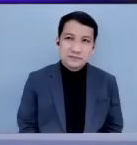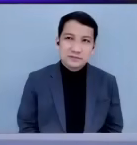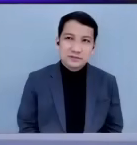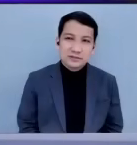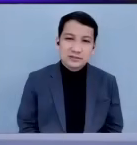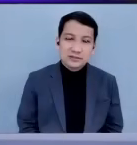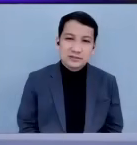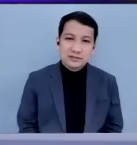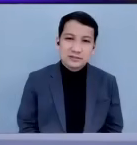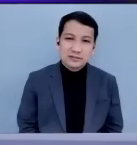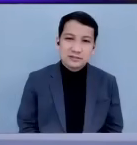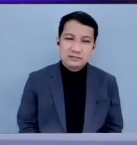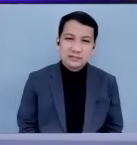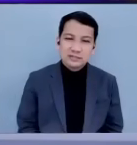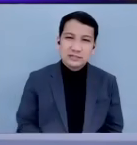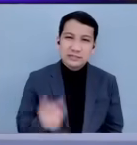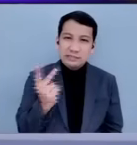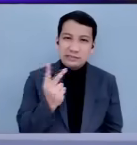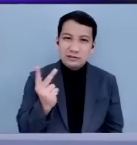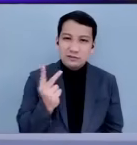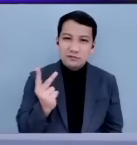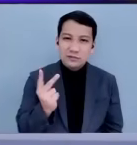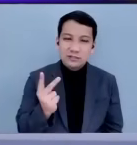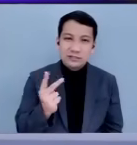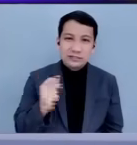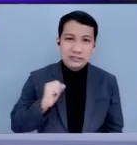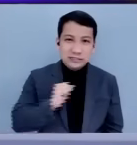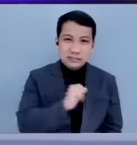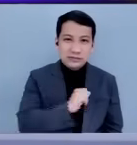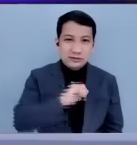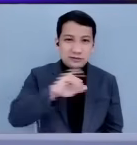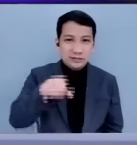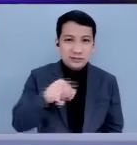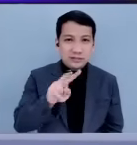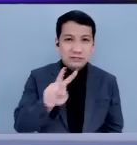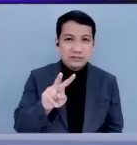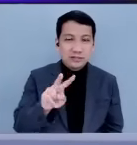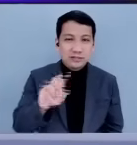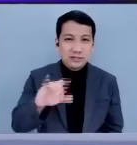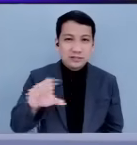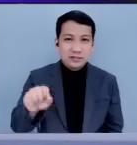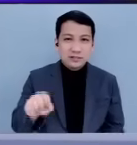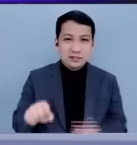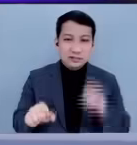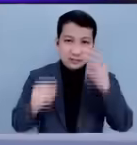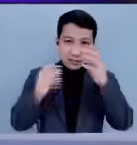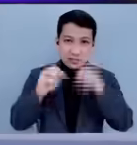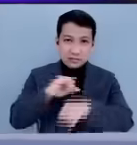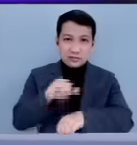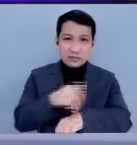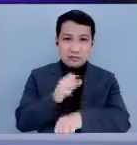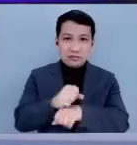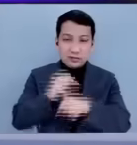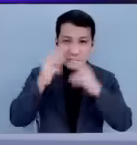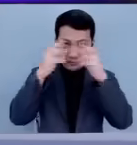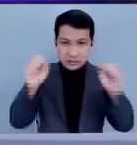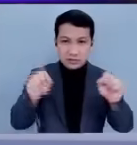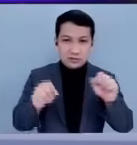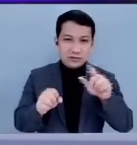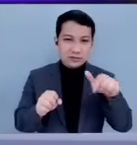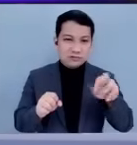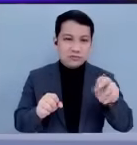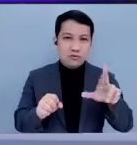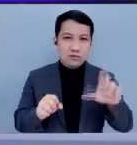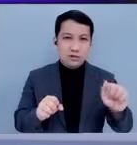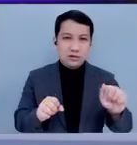Mainit ang sagutan ni Senator G.V. Ejercito at San Juan City Mayor Francis Zamora kaugnay sa umano'y ayuda scam. May hamon